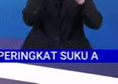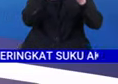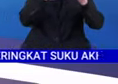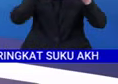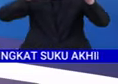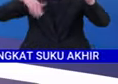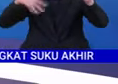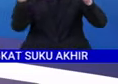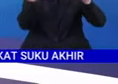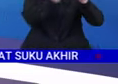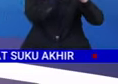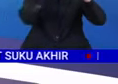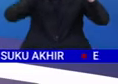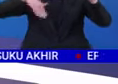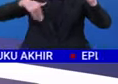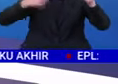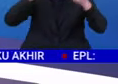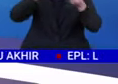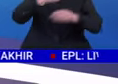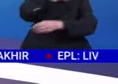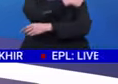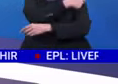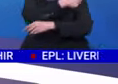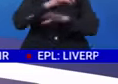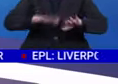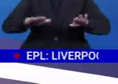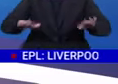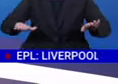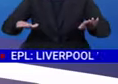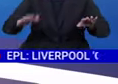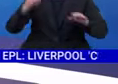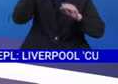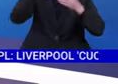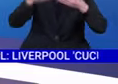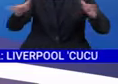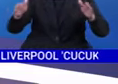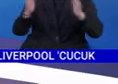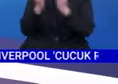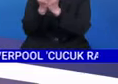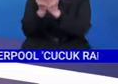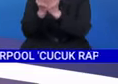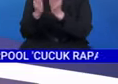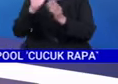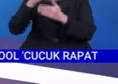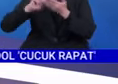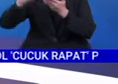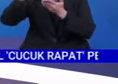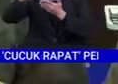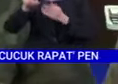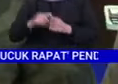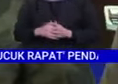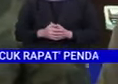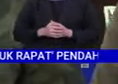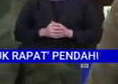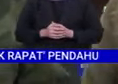sasaran 50 ratus pemberian vaksin untuk kanak-kanak menjelang pembukaan sekolah rendah minggu depan